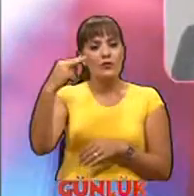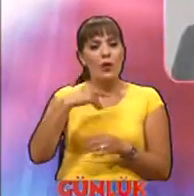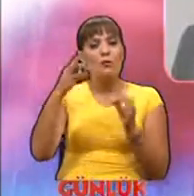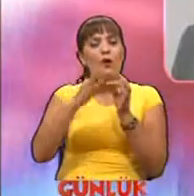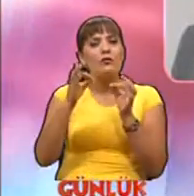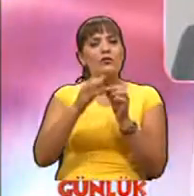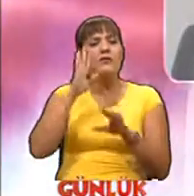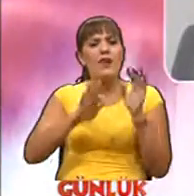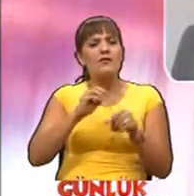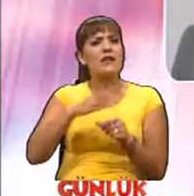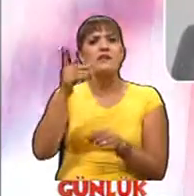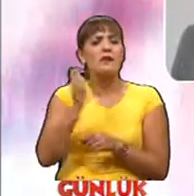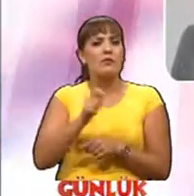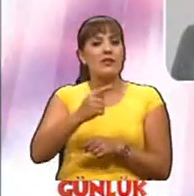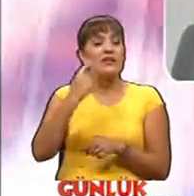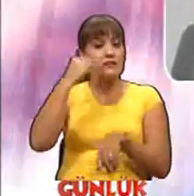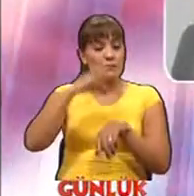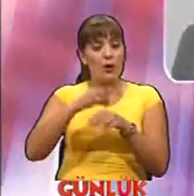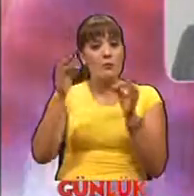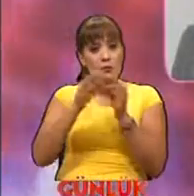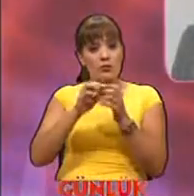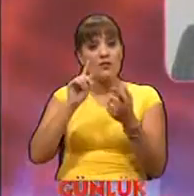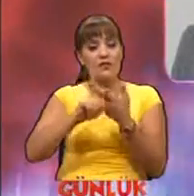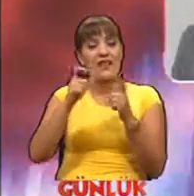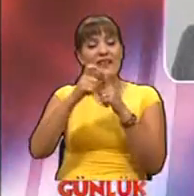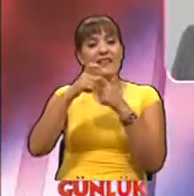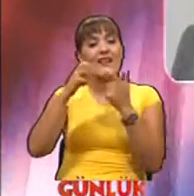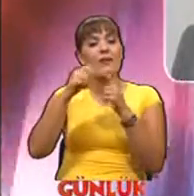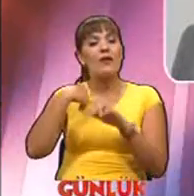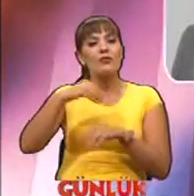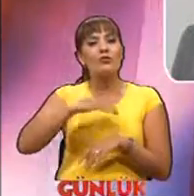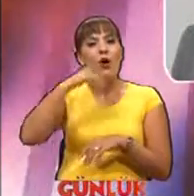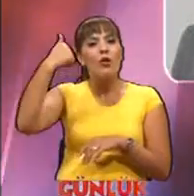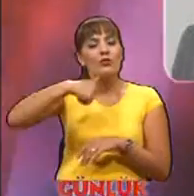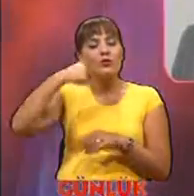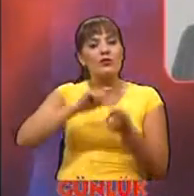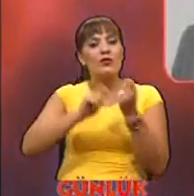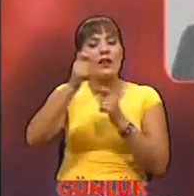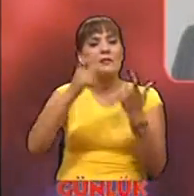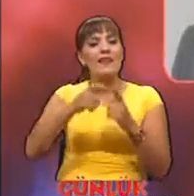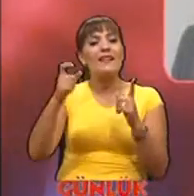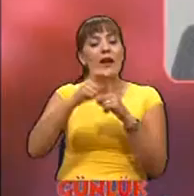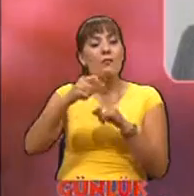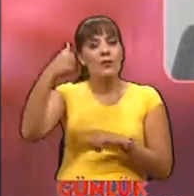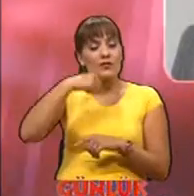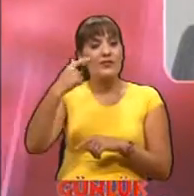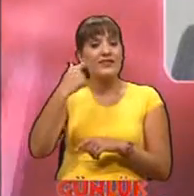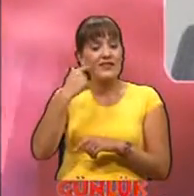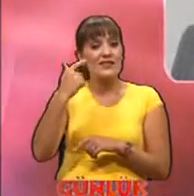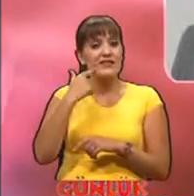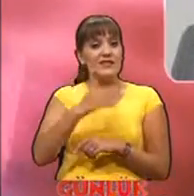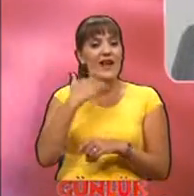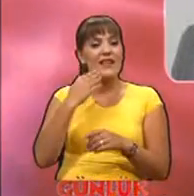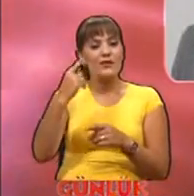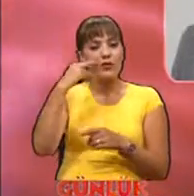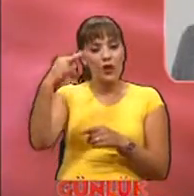ile tedavi nasıl yapılıyor? Diş hekimliğinde botoks ve dermal dolgu kullanım alanları neler? Dermal dolgu diş ve diş eti